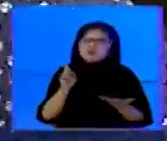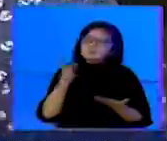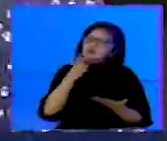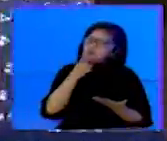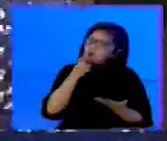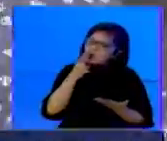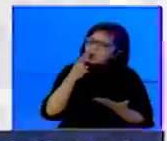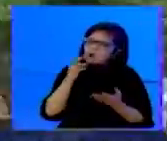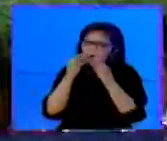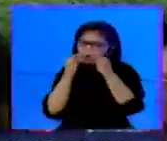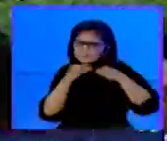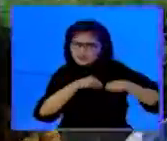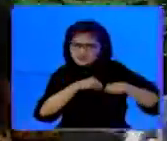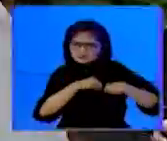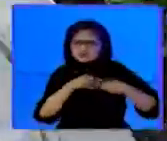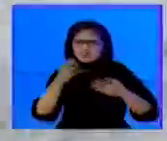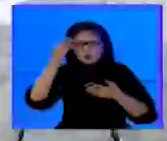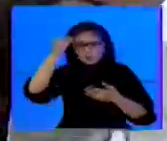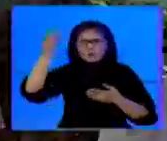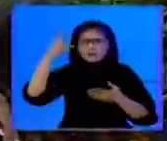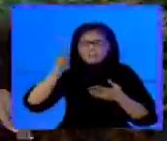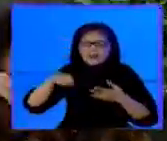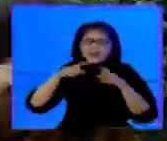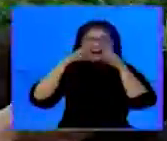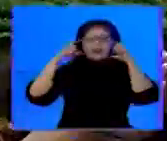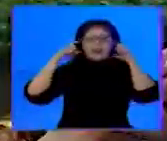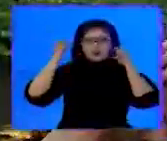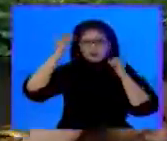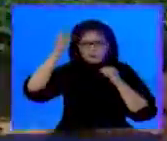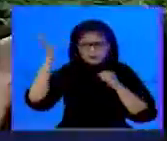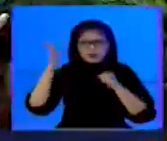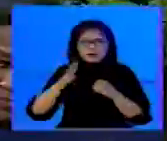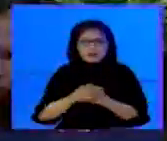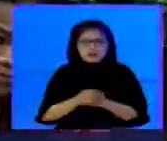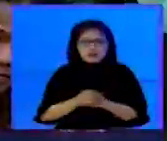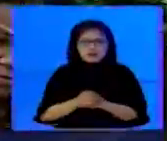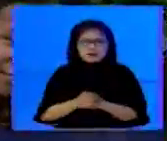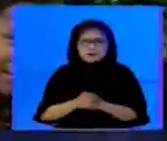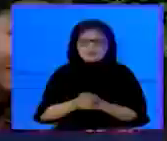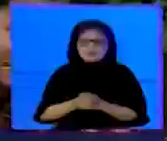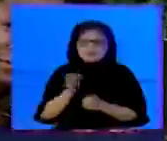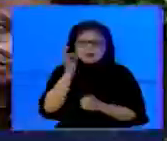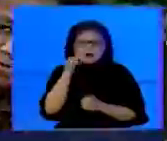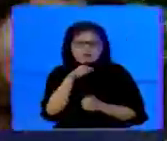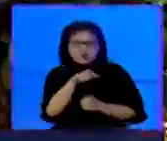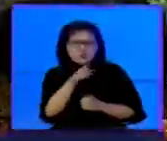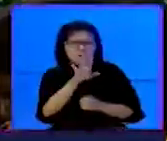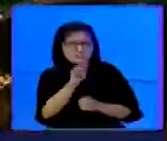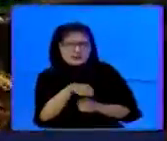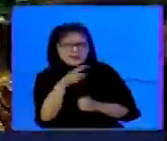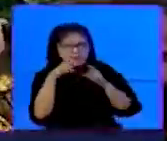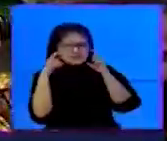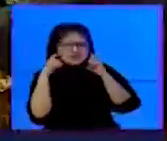cuman lupa dipasang. Siapa Mas namanya, Mas? Adit. Adit, sorry izin, kenapa nih nggak pakai masker gitu? Oh lagi mau ngerokok